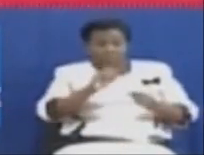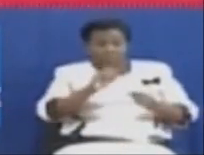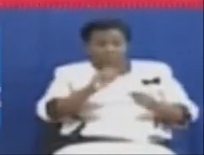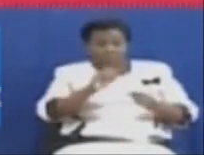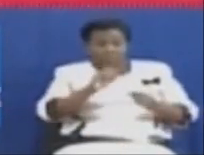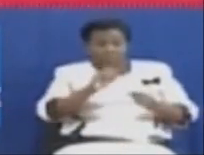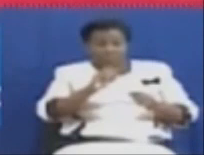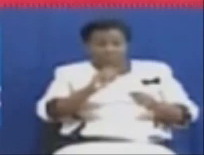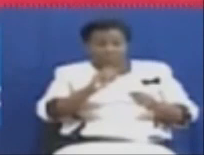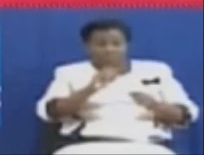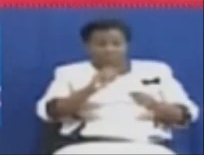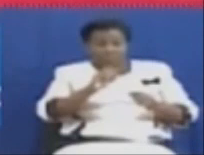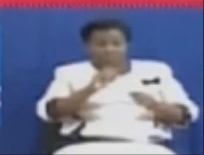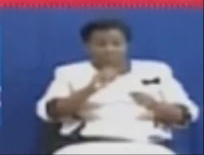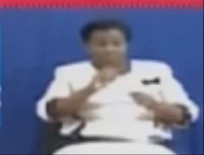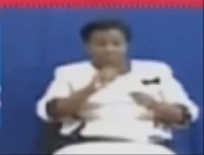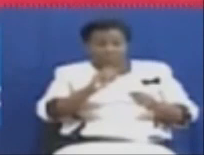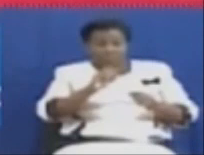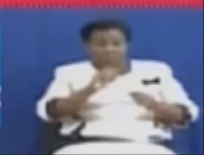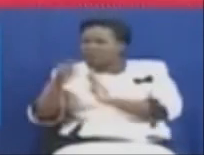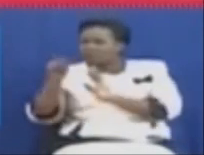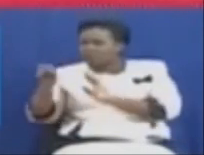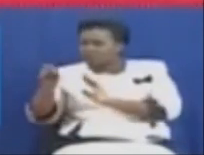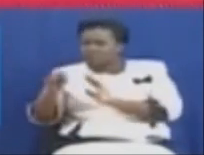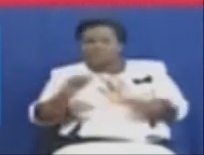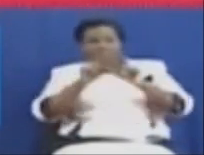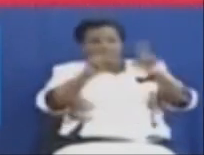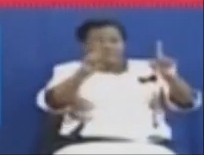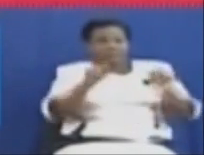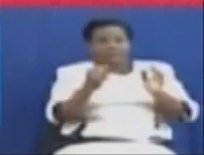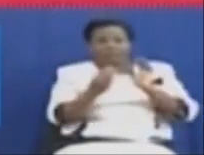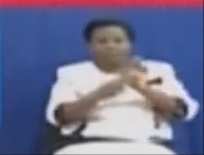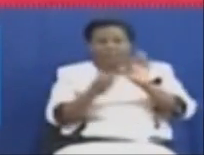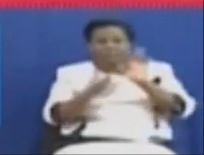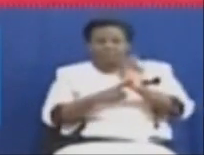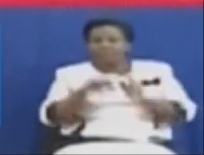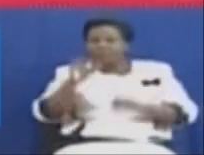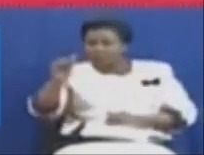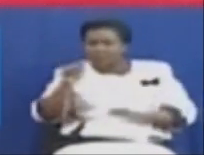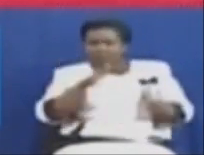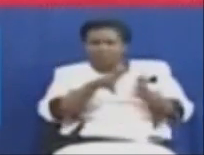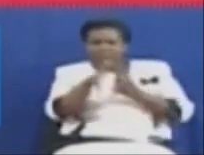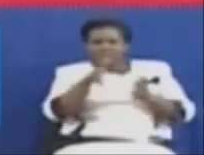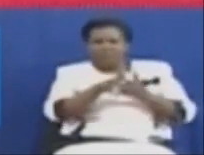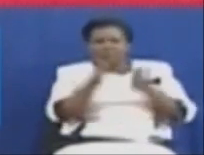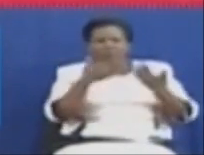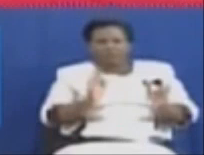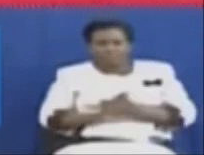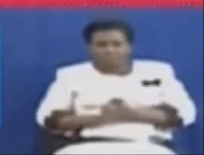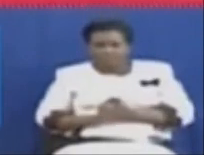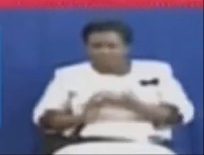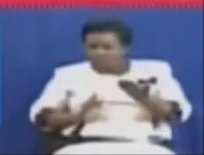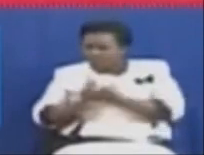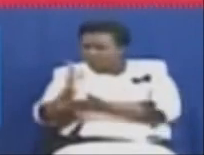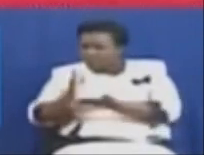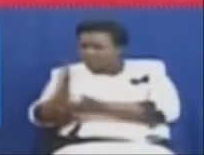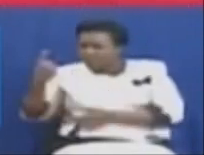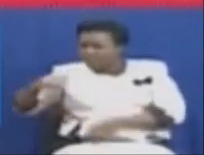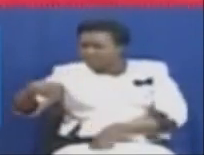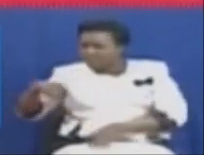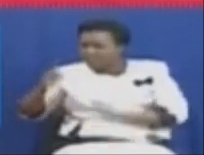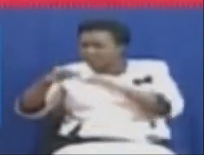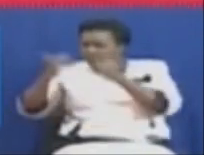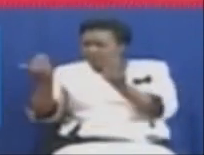viongozi kutokuwa waadilifu na mapungufu ya kimfumo ya uendeshaji wa baadhi ya vyama vya ushirika hapa nchini. Hata hivyo, vipo baadhi ya